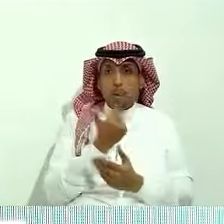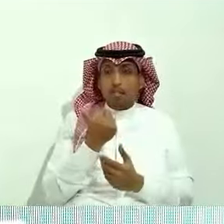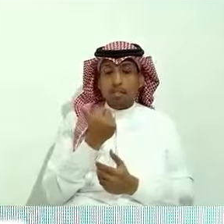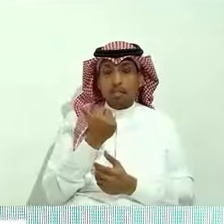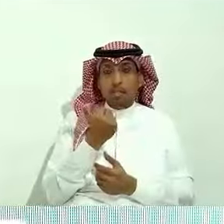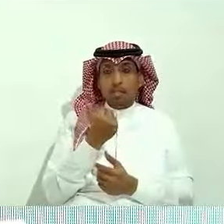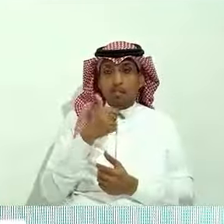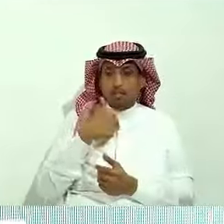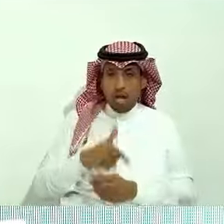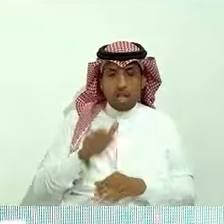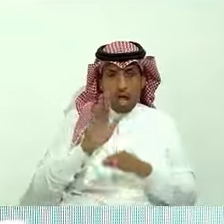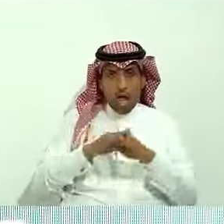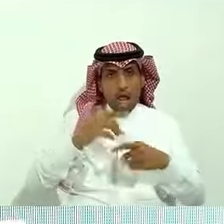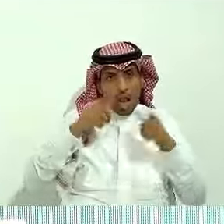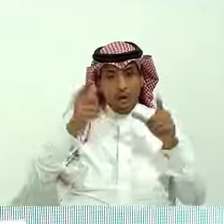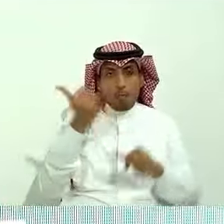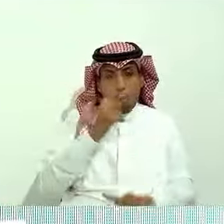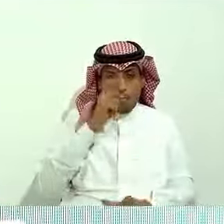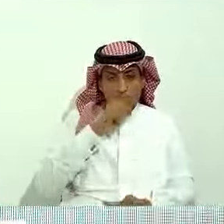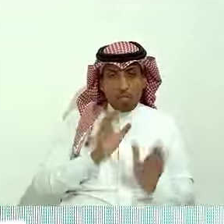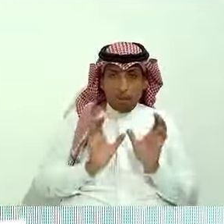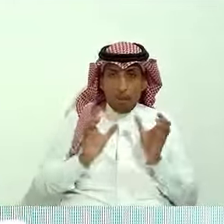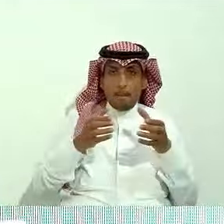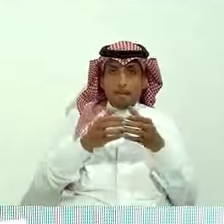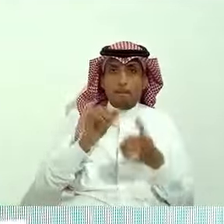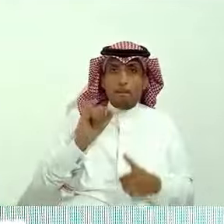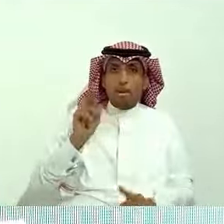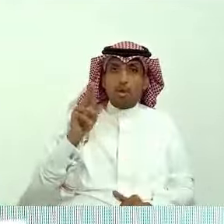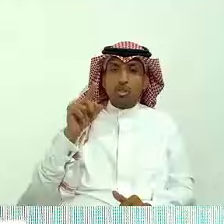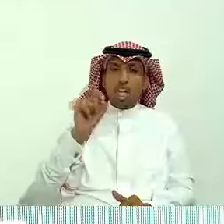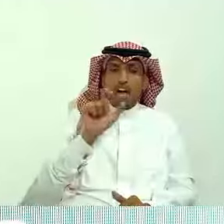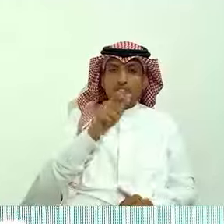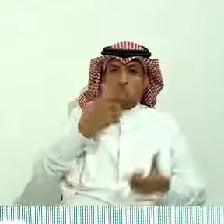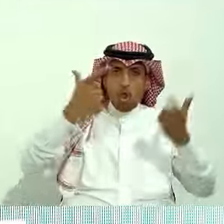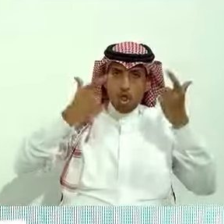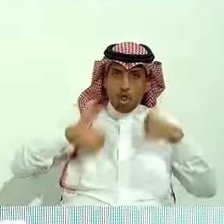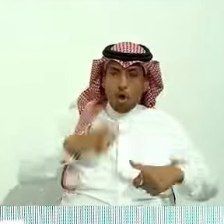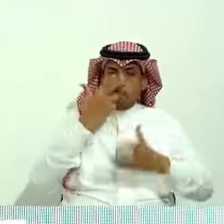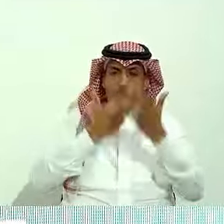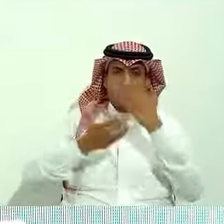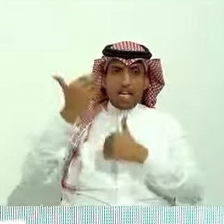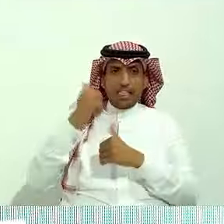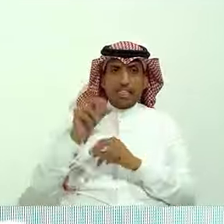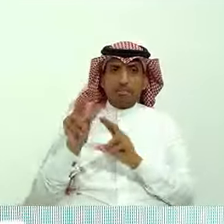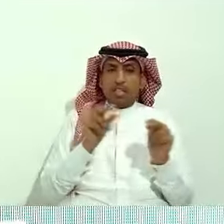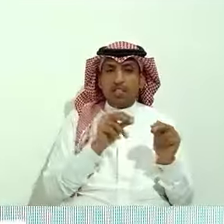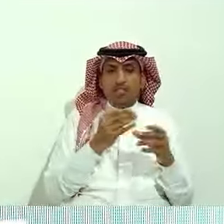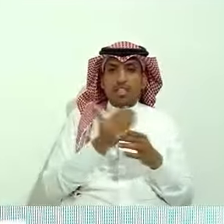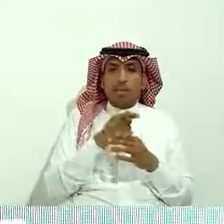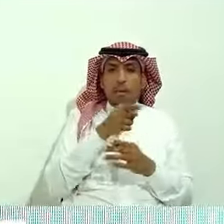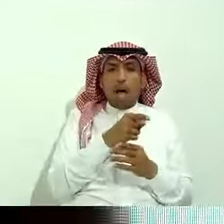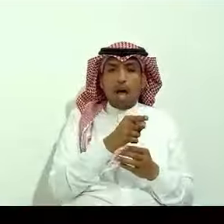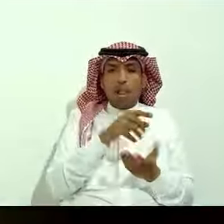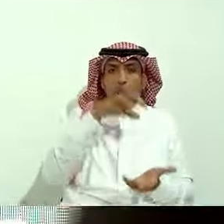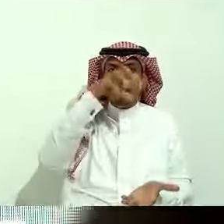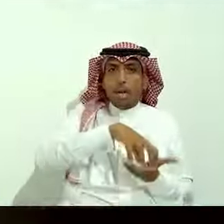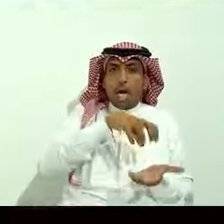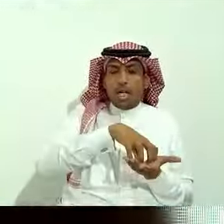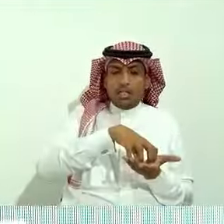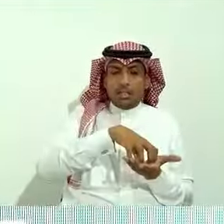فأنا أنادي فعلاً بإنشاء متاحف متخصصة للأزياء التقليدية، تكون مصدر